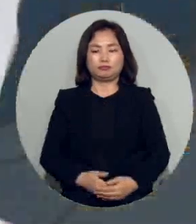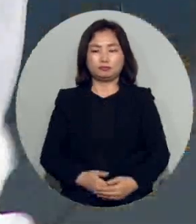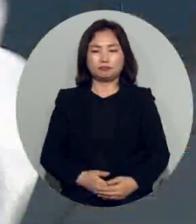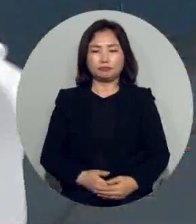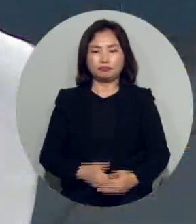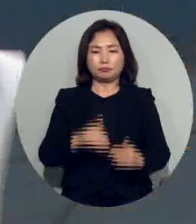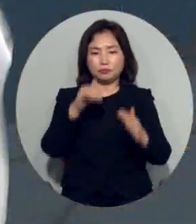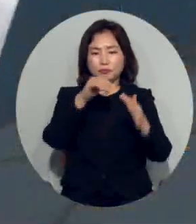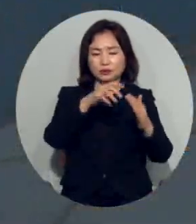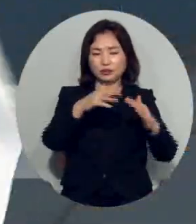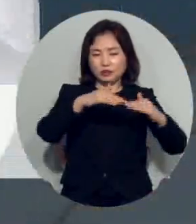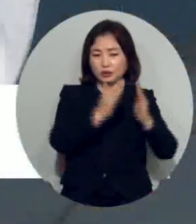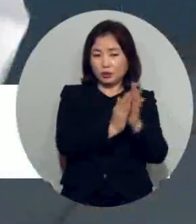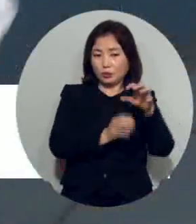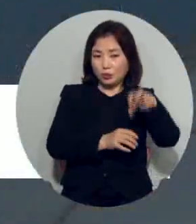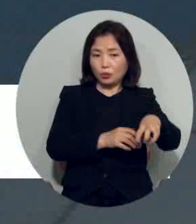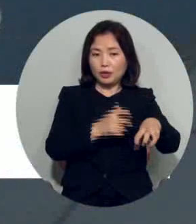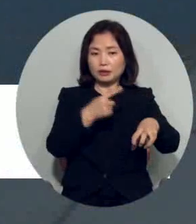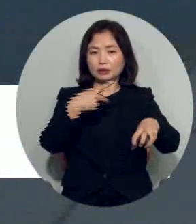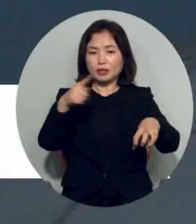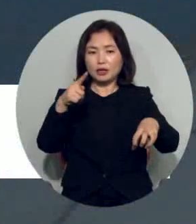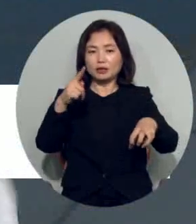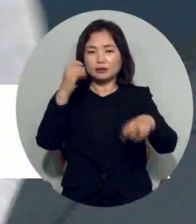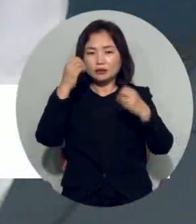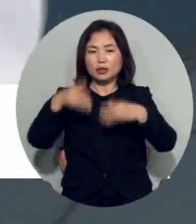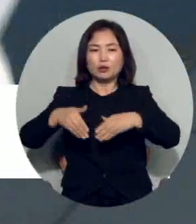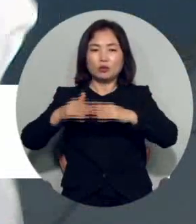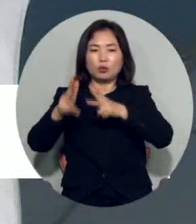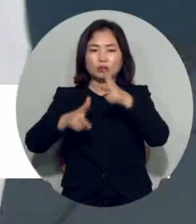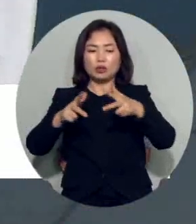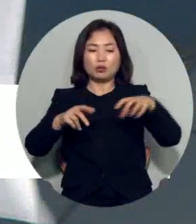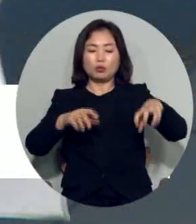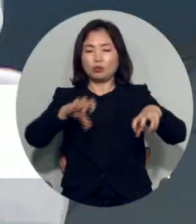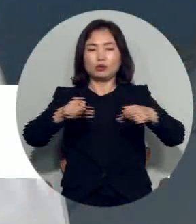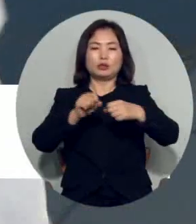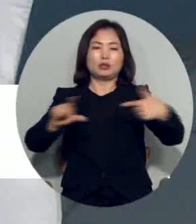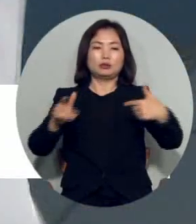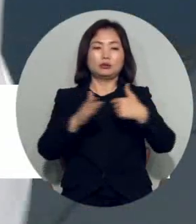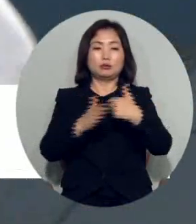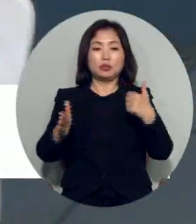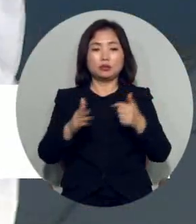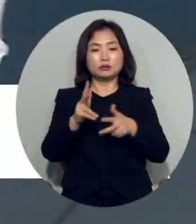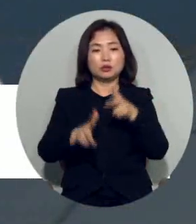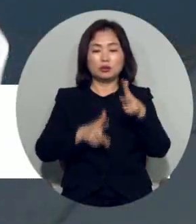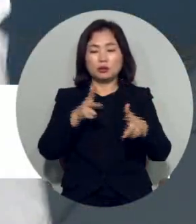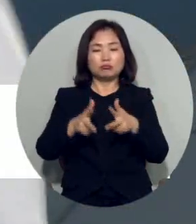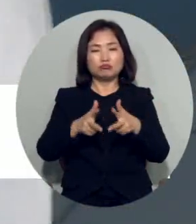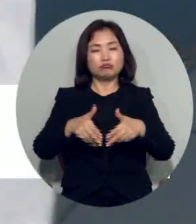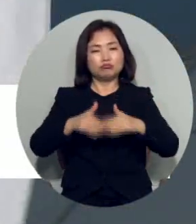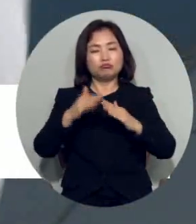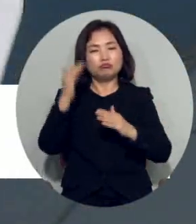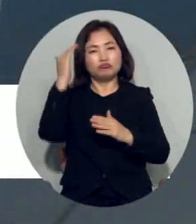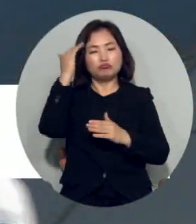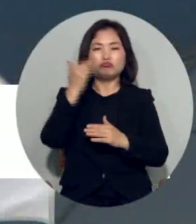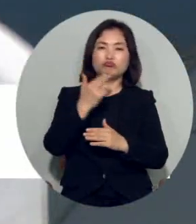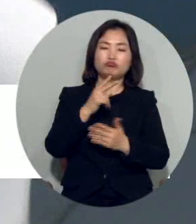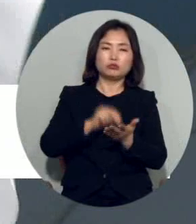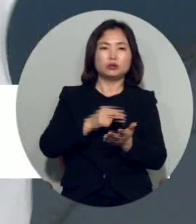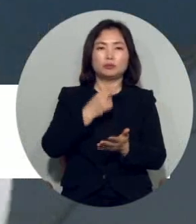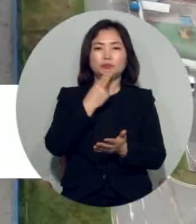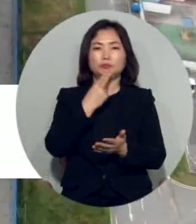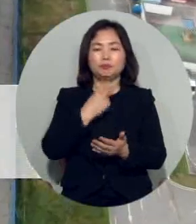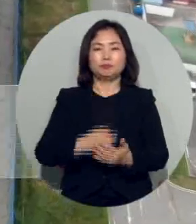철 그 보지 않고 여 에서 캣츠 인사를 하는 쪽은 일치가 다르기 때문에 3 그 사업 엔드를 아물지 설 로